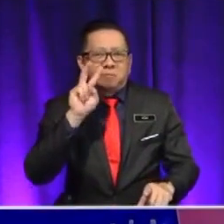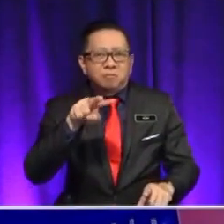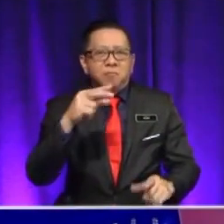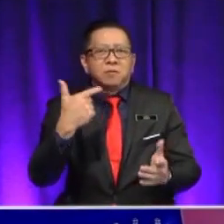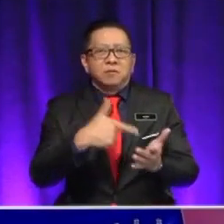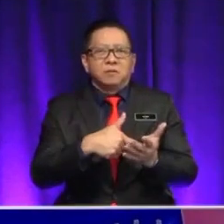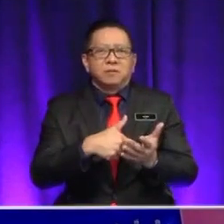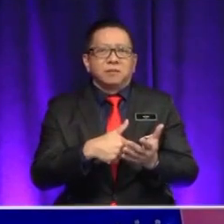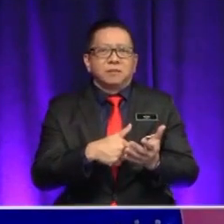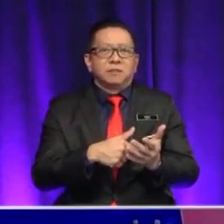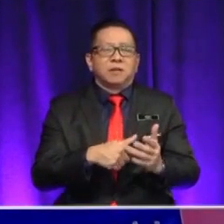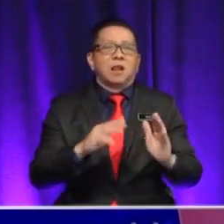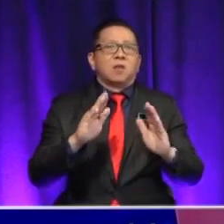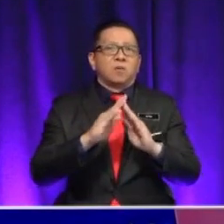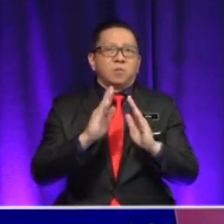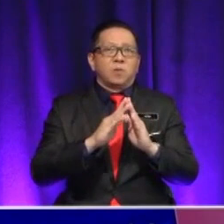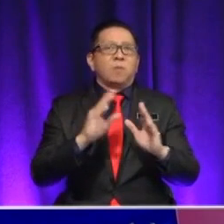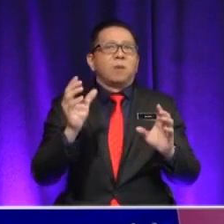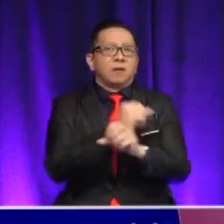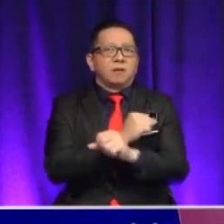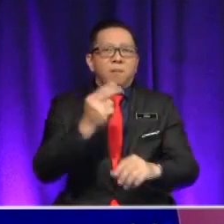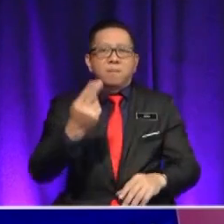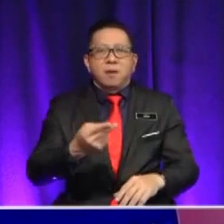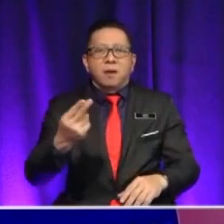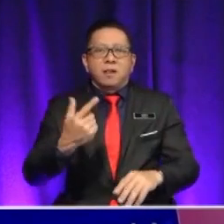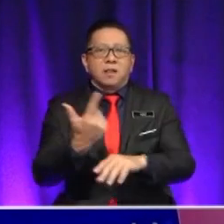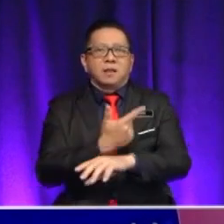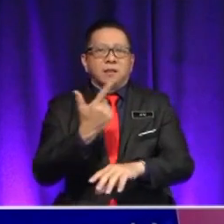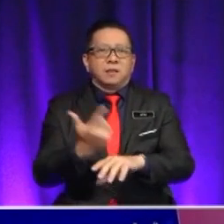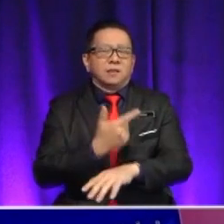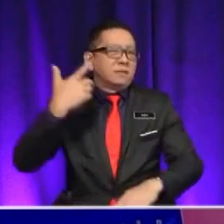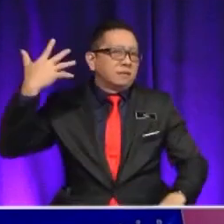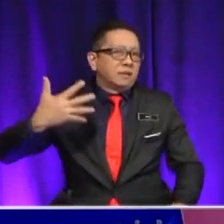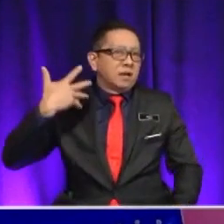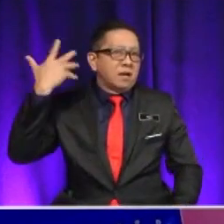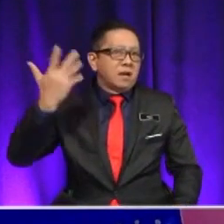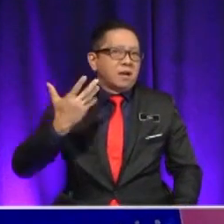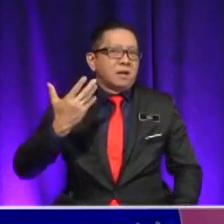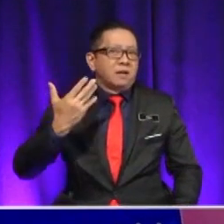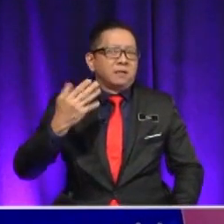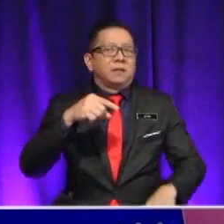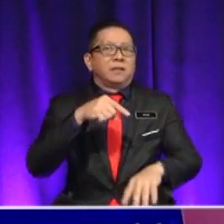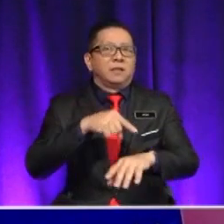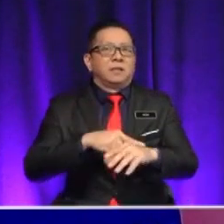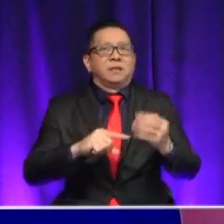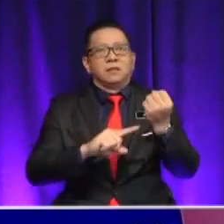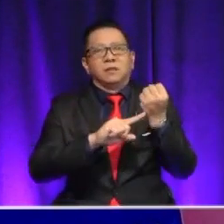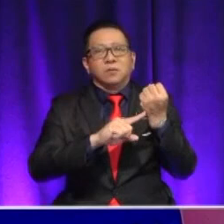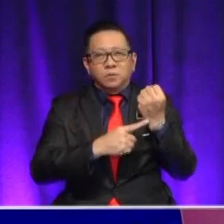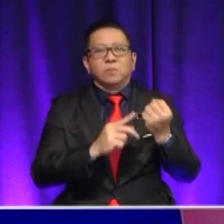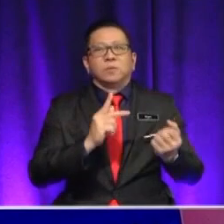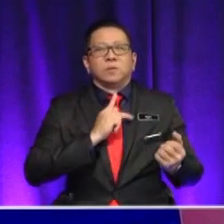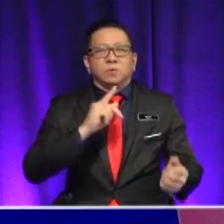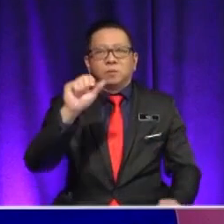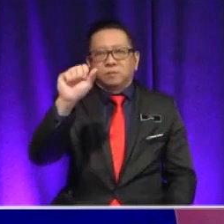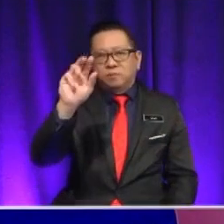yang berada di rumah, boleh juga dapatkan bahan-bahan latihan sejarah, okey, di sumberku. Okey, boleh dapatkan latihan,